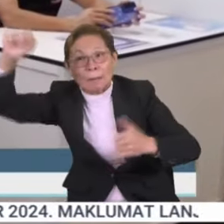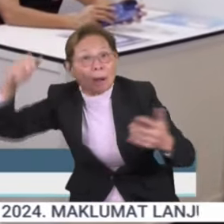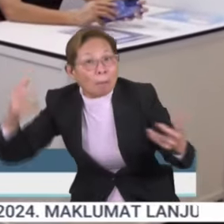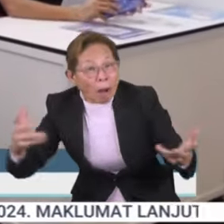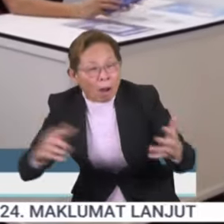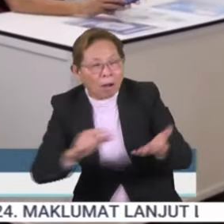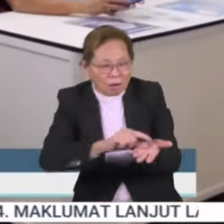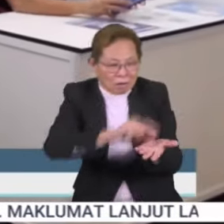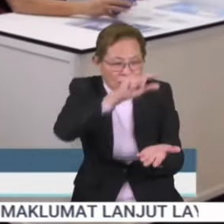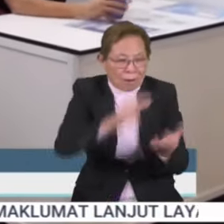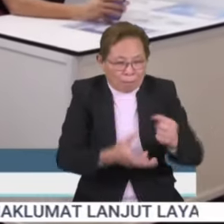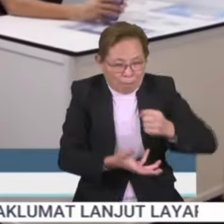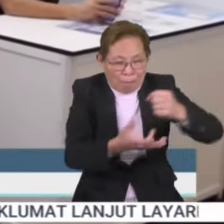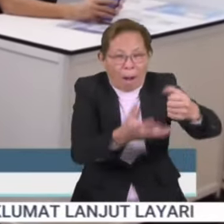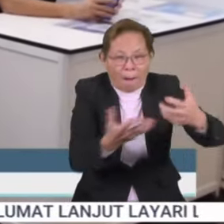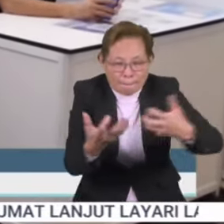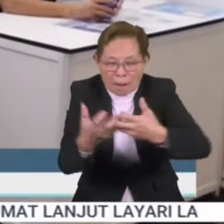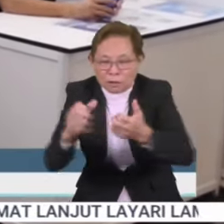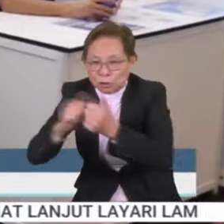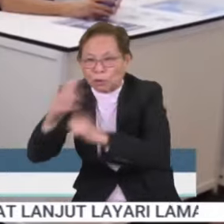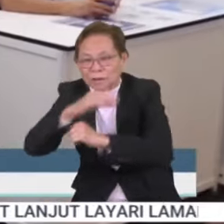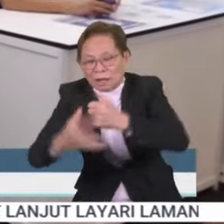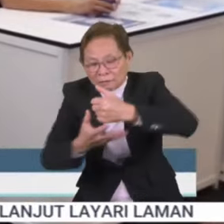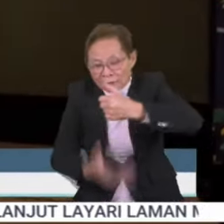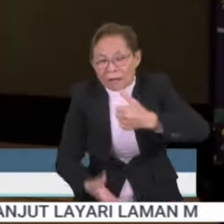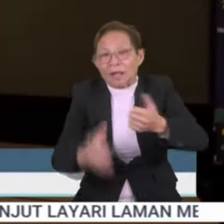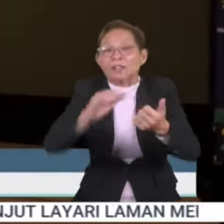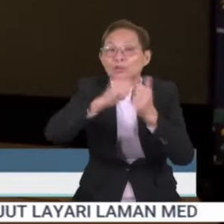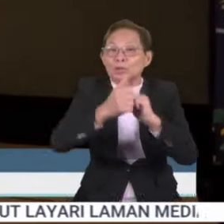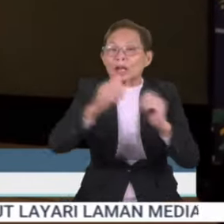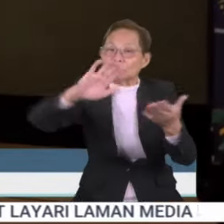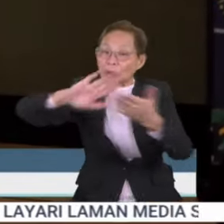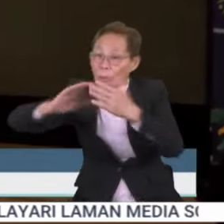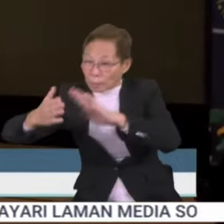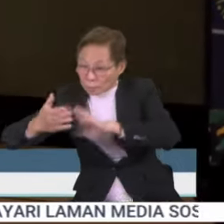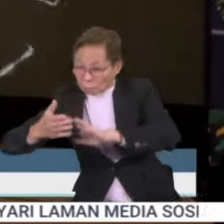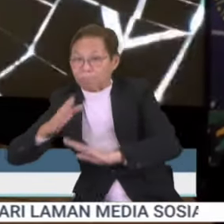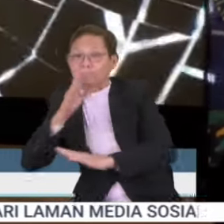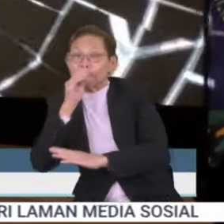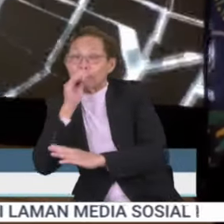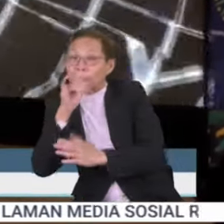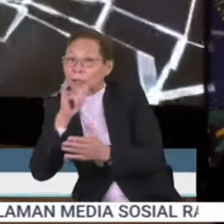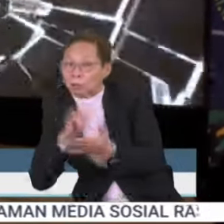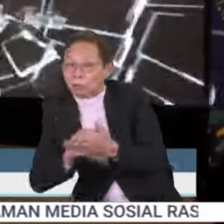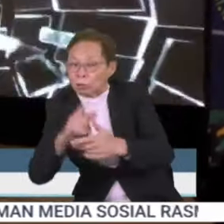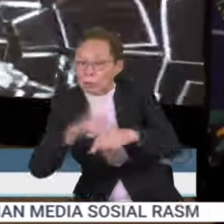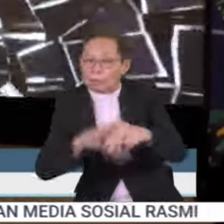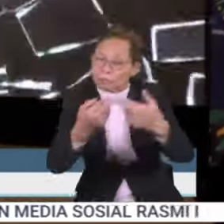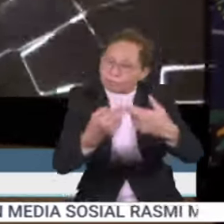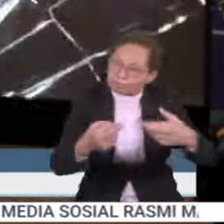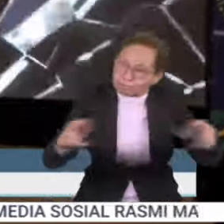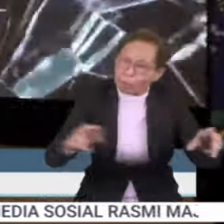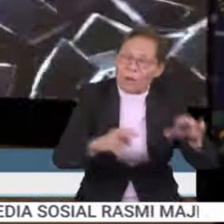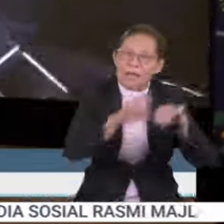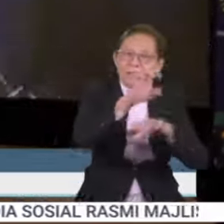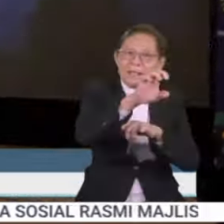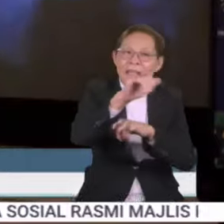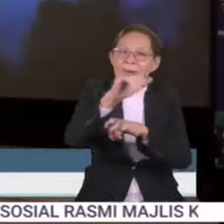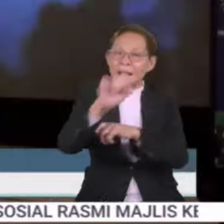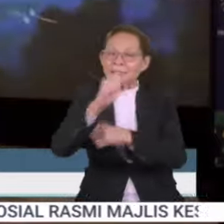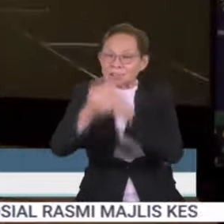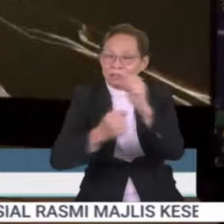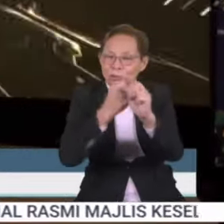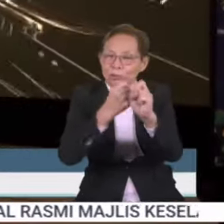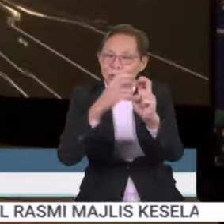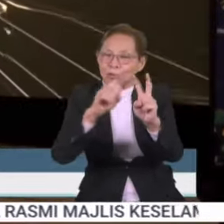melalui Geran padanan sukan dan dana sukan komuniti beliau menyatakan demikian ketika merasmikan Eis